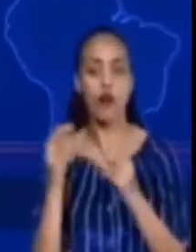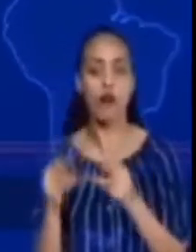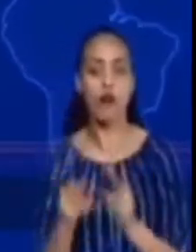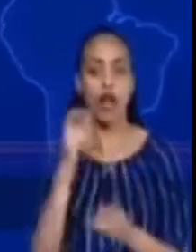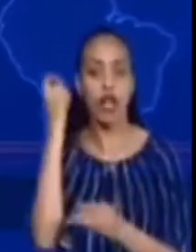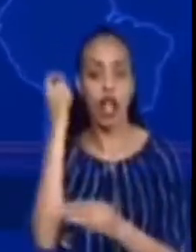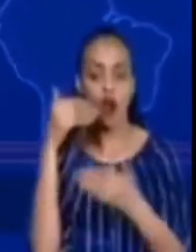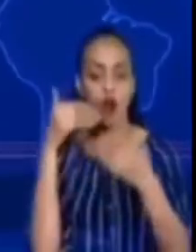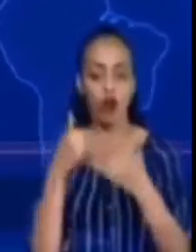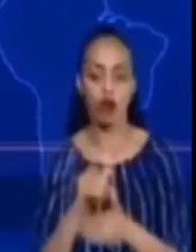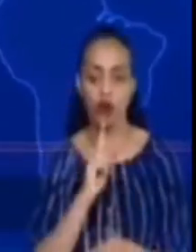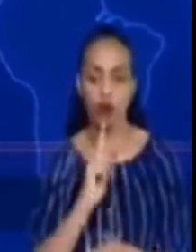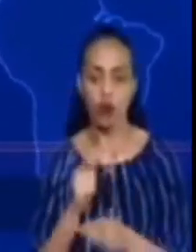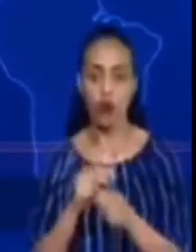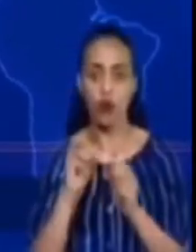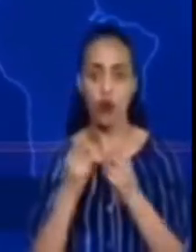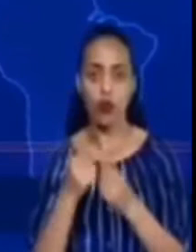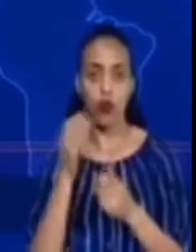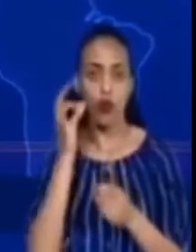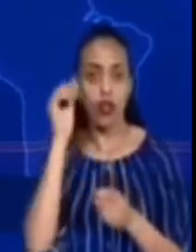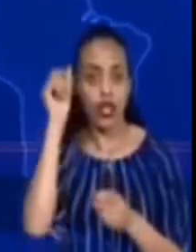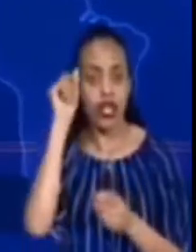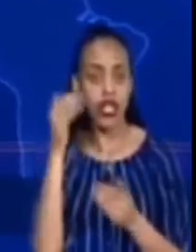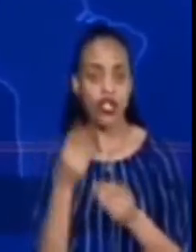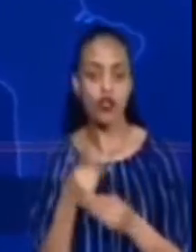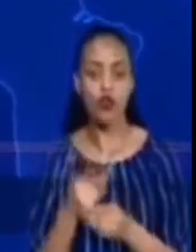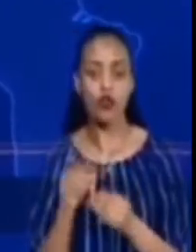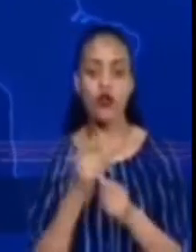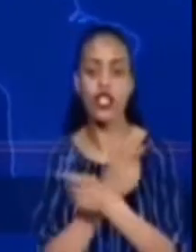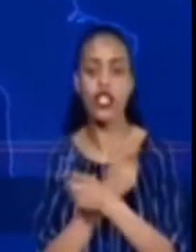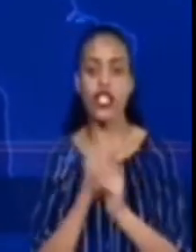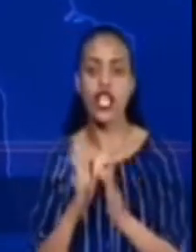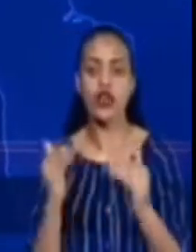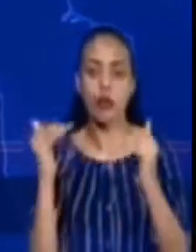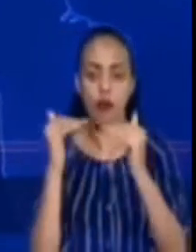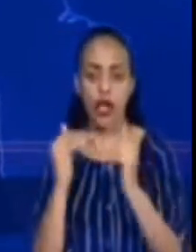ዘመዳ እንፈልግሃለን ታስፈልግናለህ ለሙስሊሙ ትግል